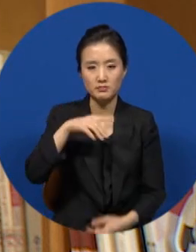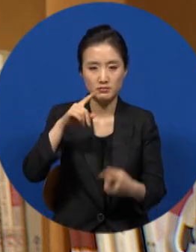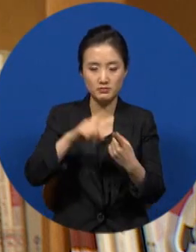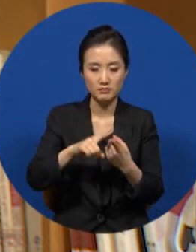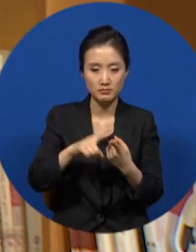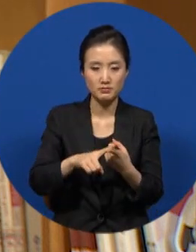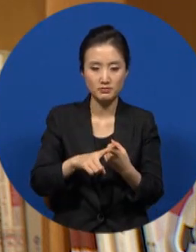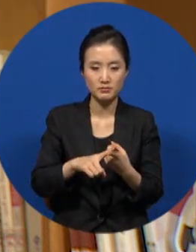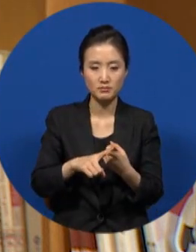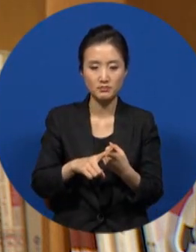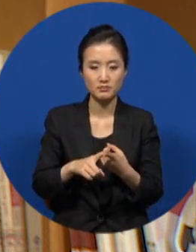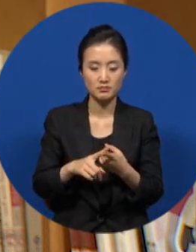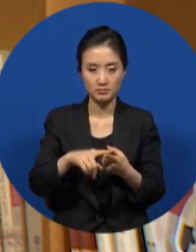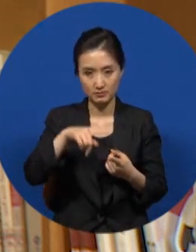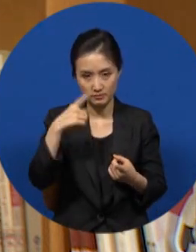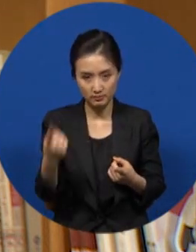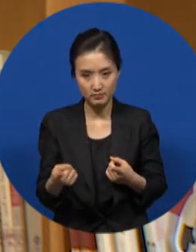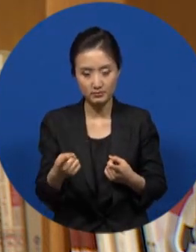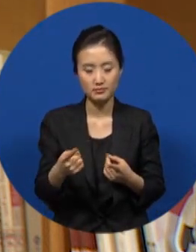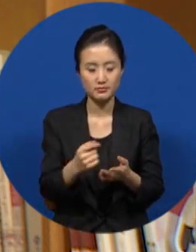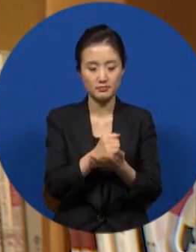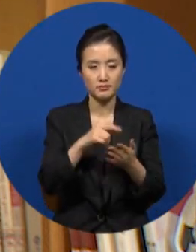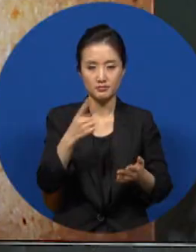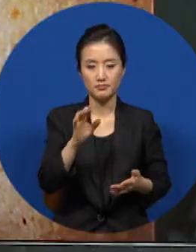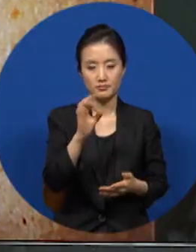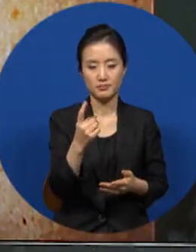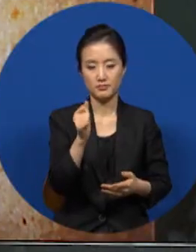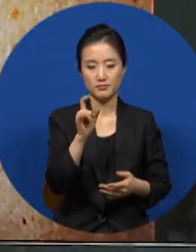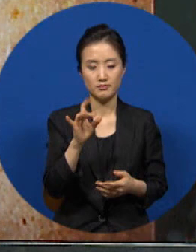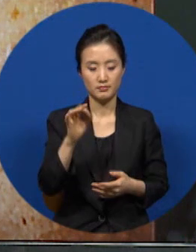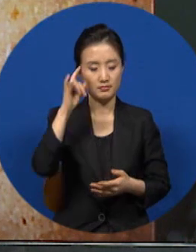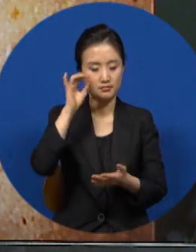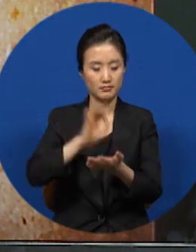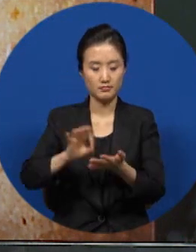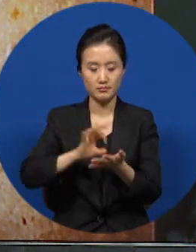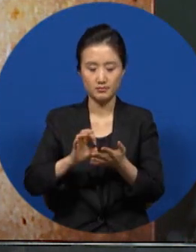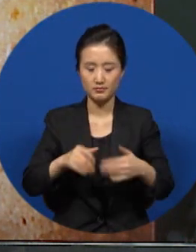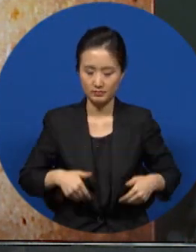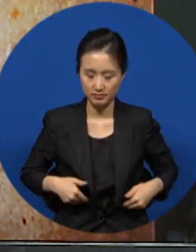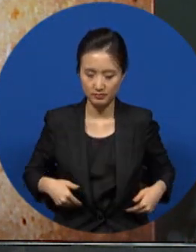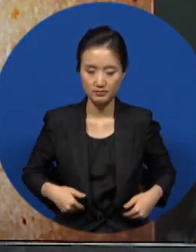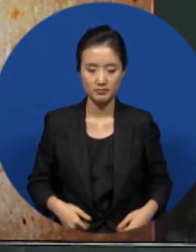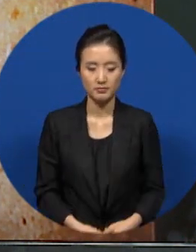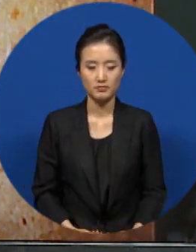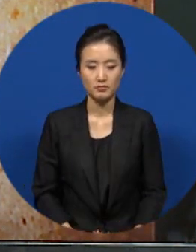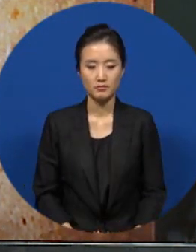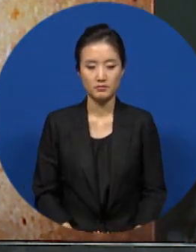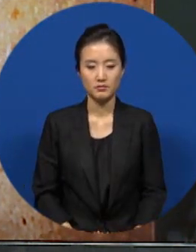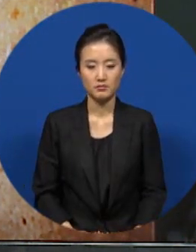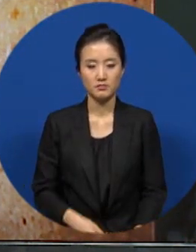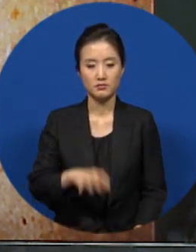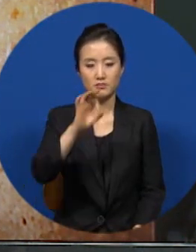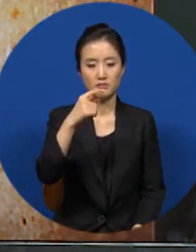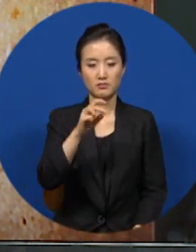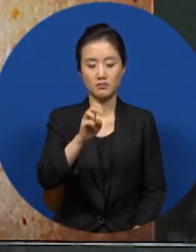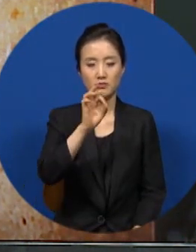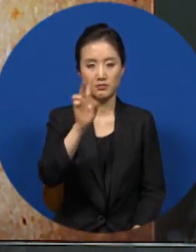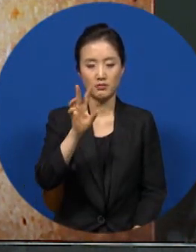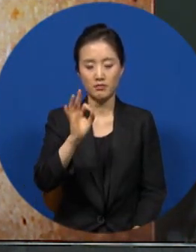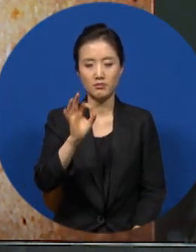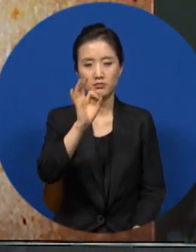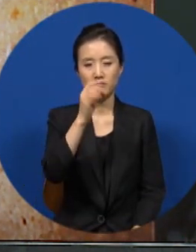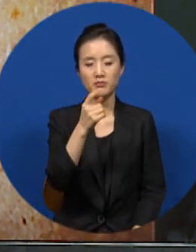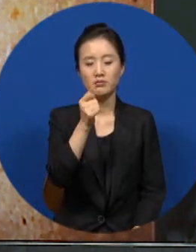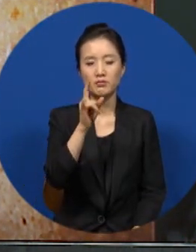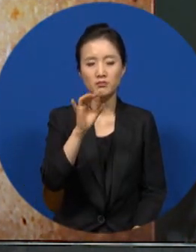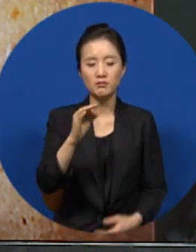그 다음에 이제 오행이 배치가 돼야 되는 거죠. 음향하고 오행은 마치 이런 거예요. 음악으로